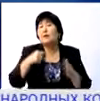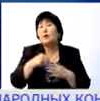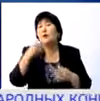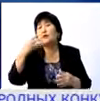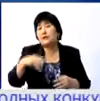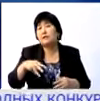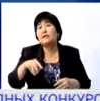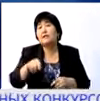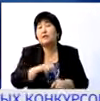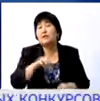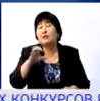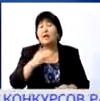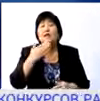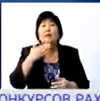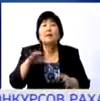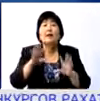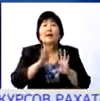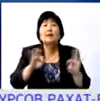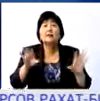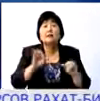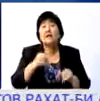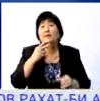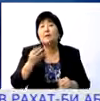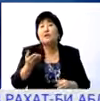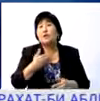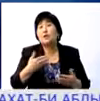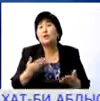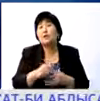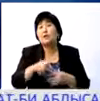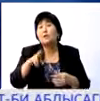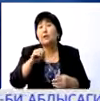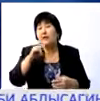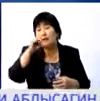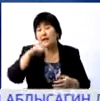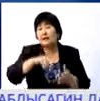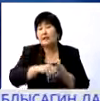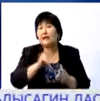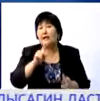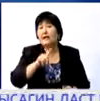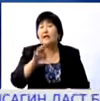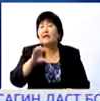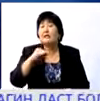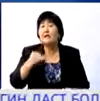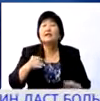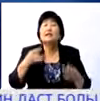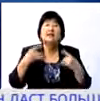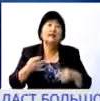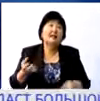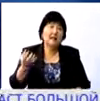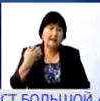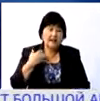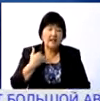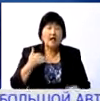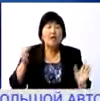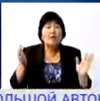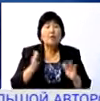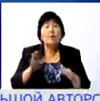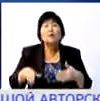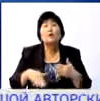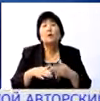это было последнее сообщение выпуска смотрите наши мультики тв потолка 100р как и z на сайте телеканала казар да и о погоде